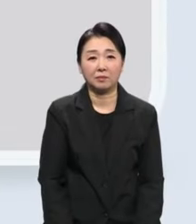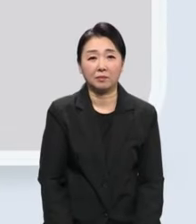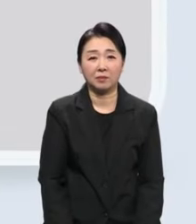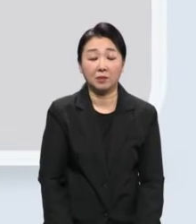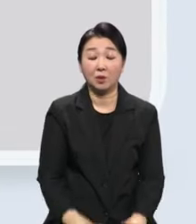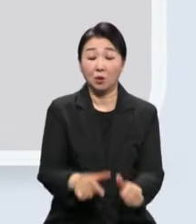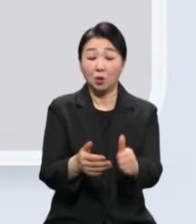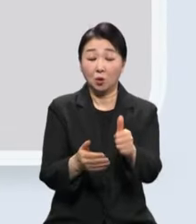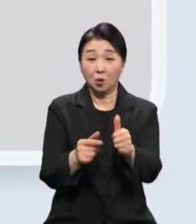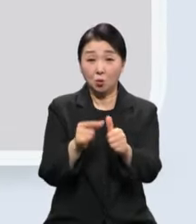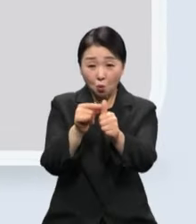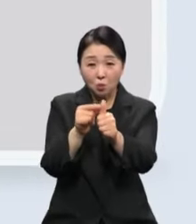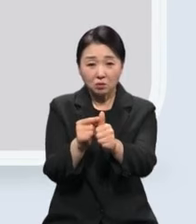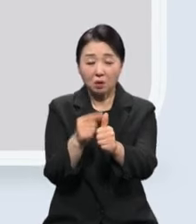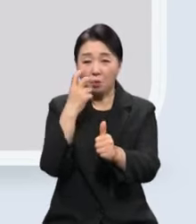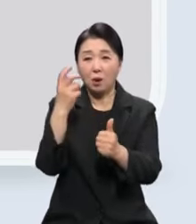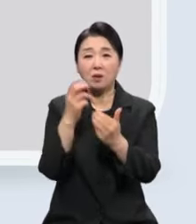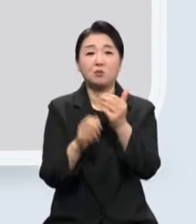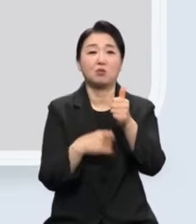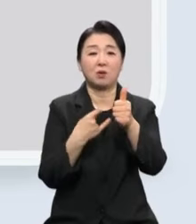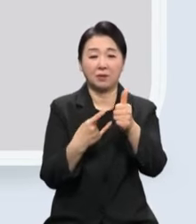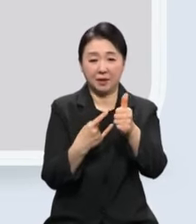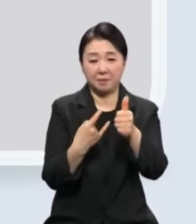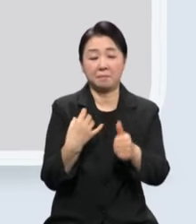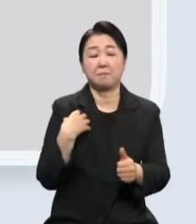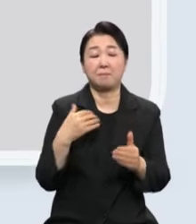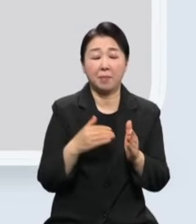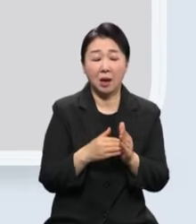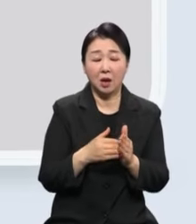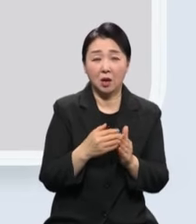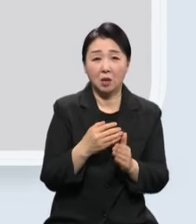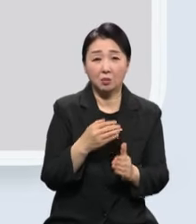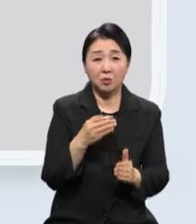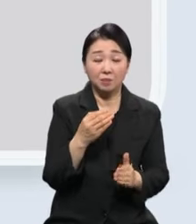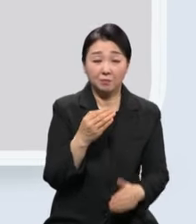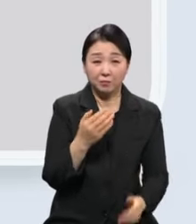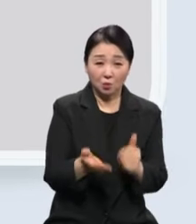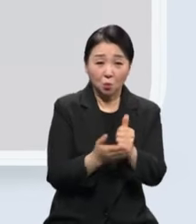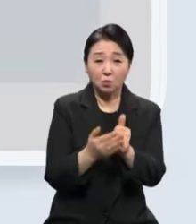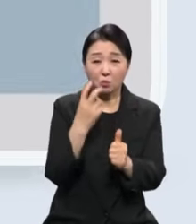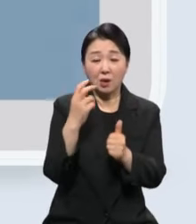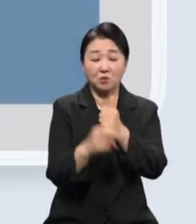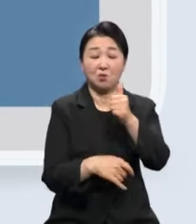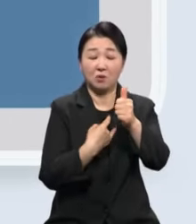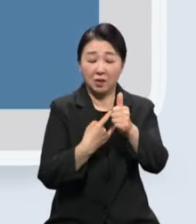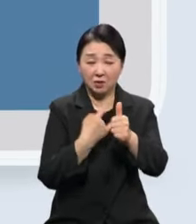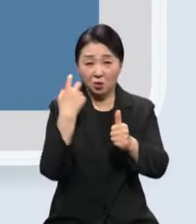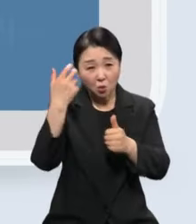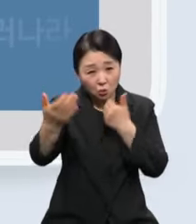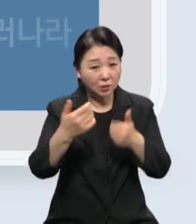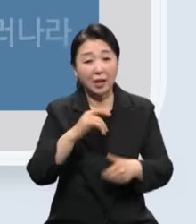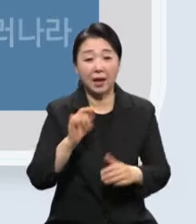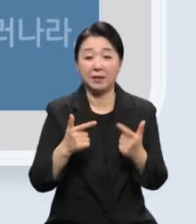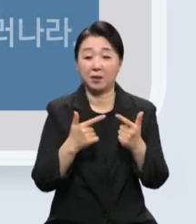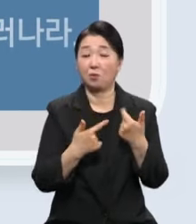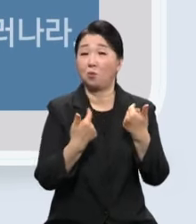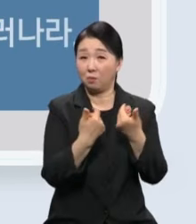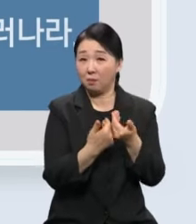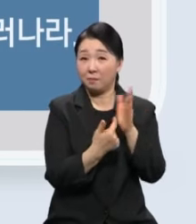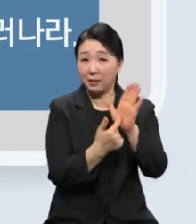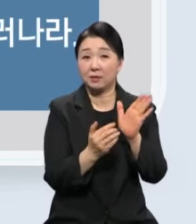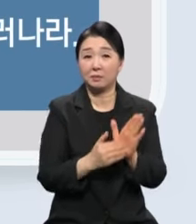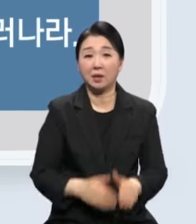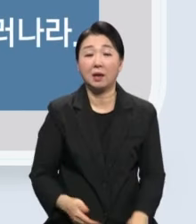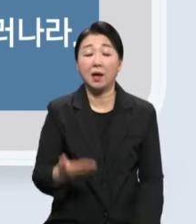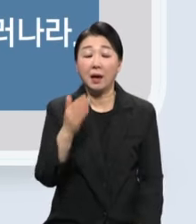맡은 김병기 의원은 즉각 공관위에서 돌린 여론조사가 아니다라고 반박했습니다. 하지만 이 의원은 이재명 대표와